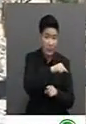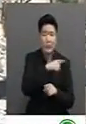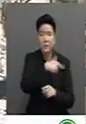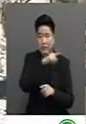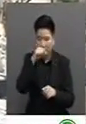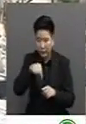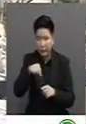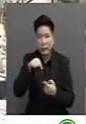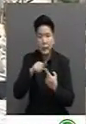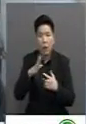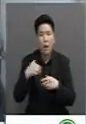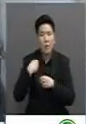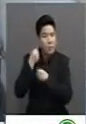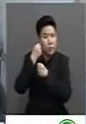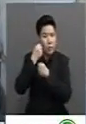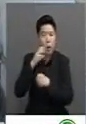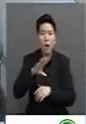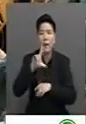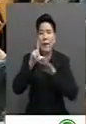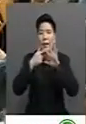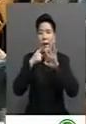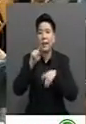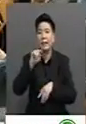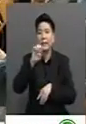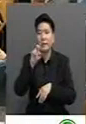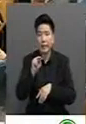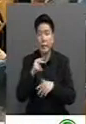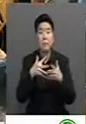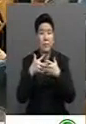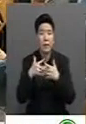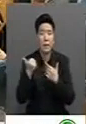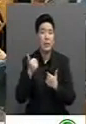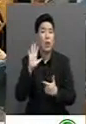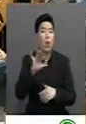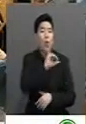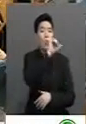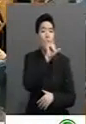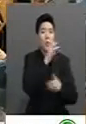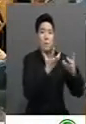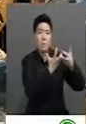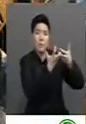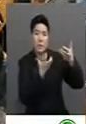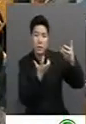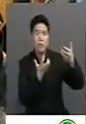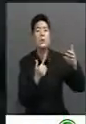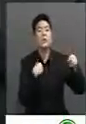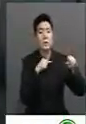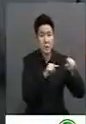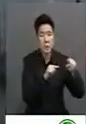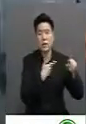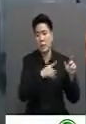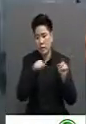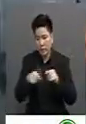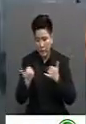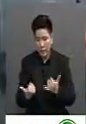บาลของบางประเทศในภูมิภาคลาตินอเมริกาความพยายามแยกตัวออกจากสหภาพยุโรปหรือ EU ของบางประเทศและต้